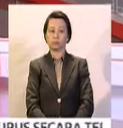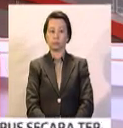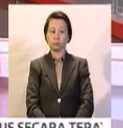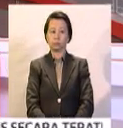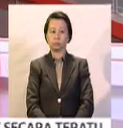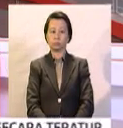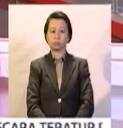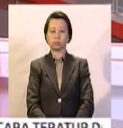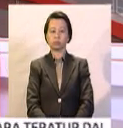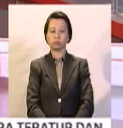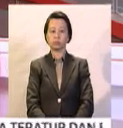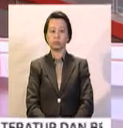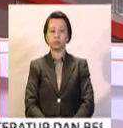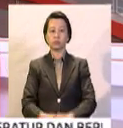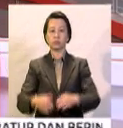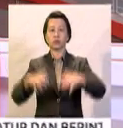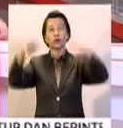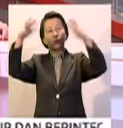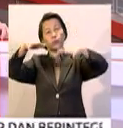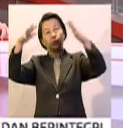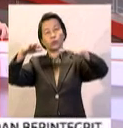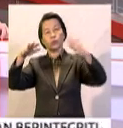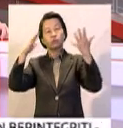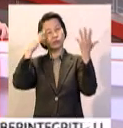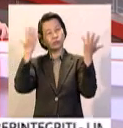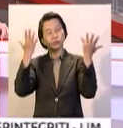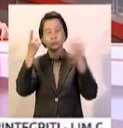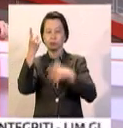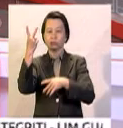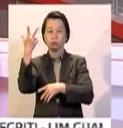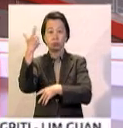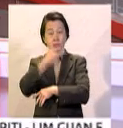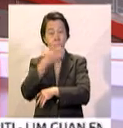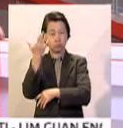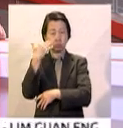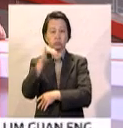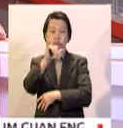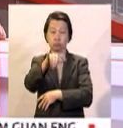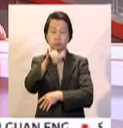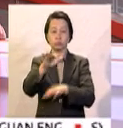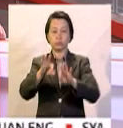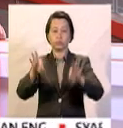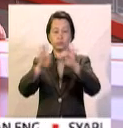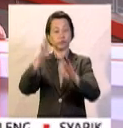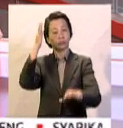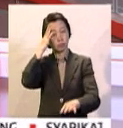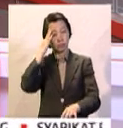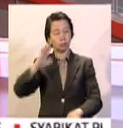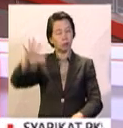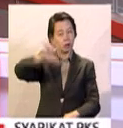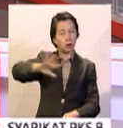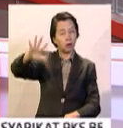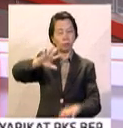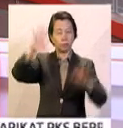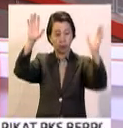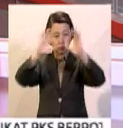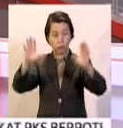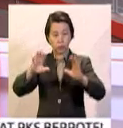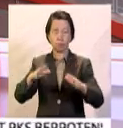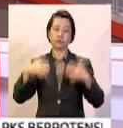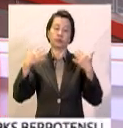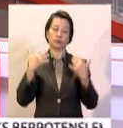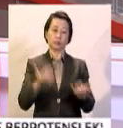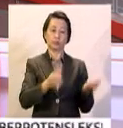Baik, Mike. Panas dan hujan tidak menentu sejak beberapa hari lalu. Ya, justru penting untuk kita mengetahui ramalan cuaca terkini. Dan untuk